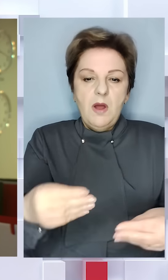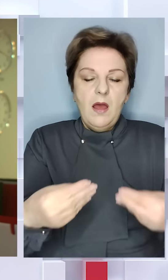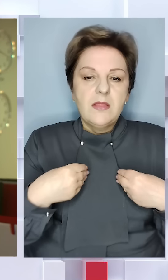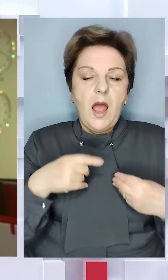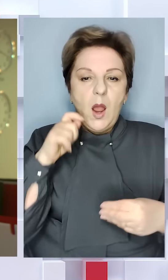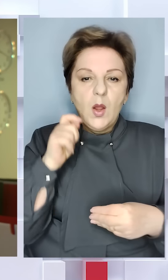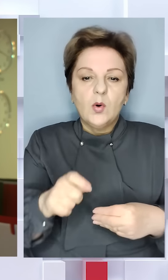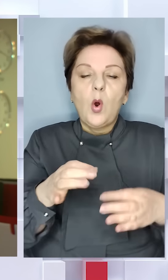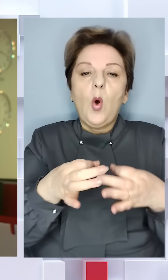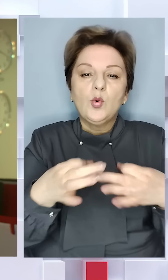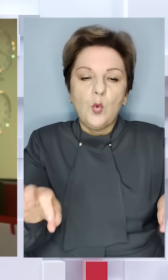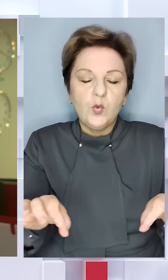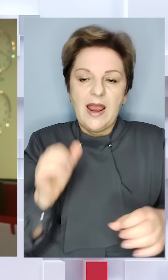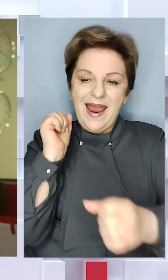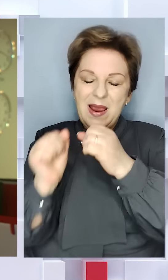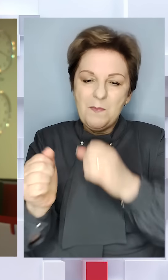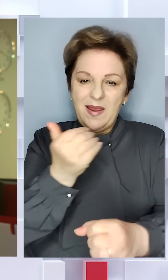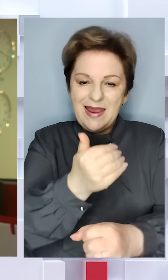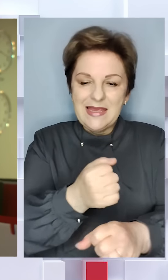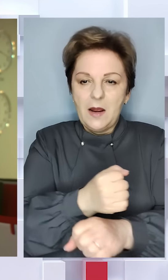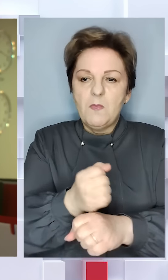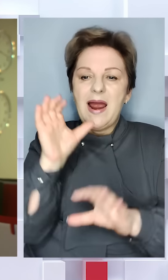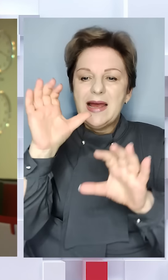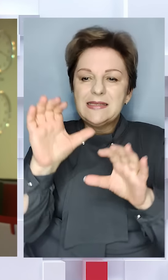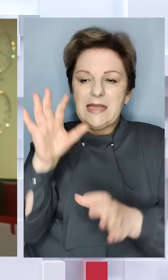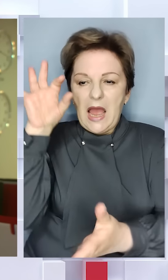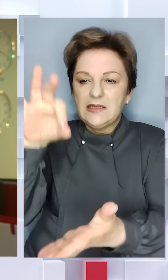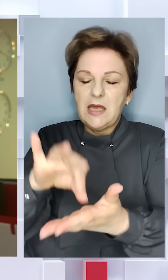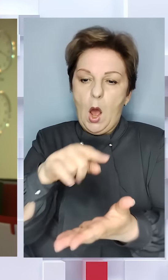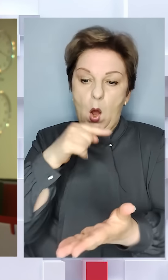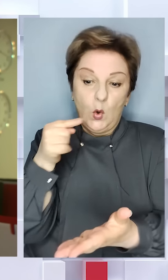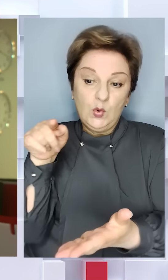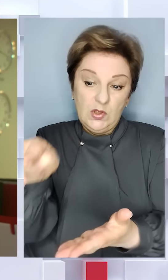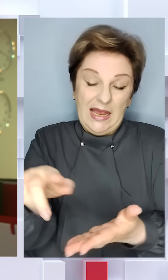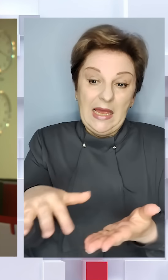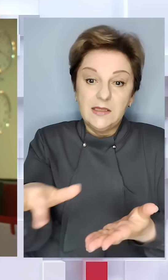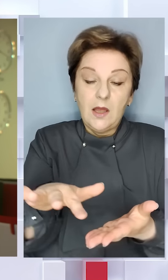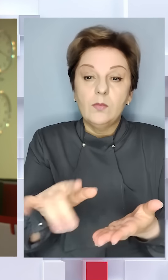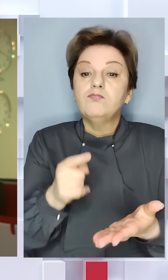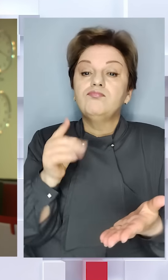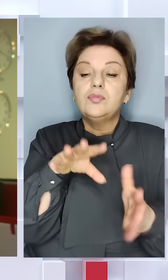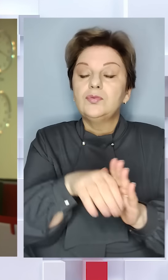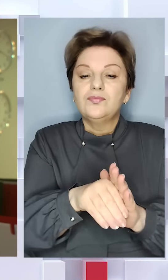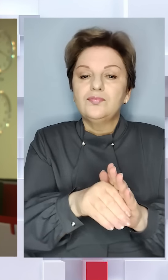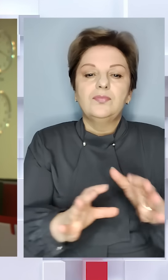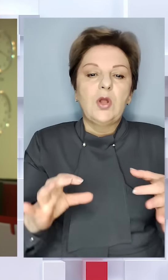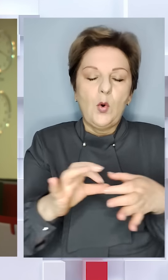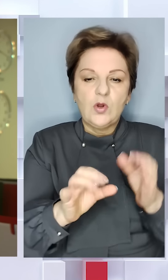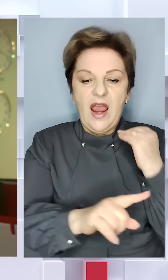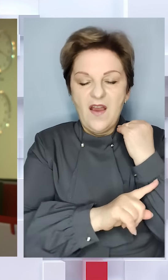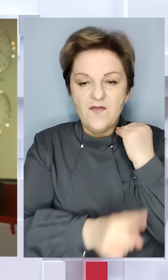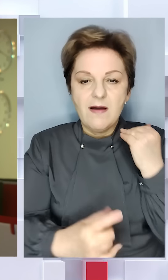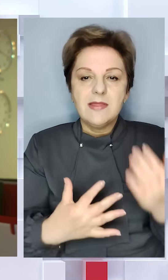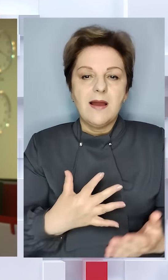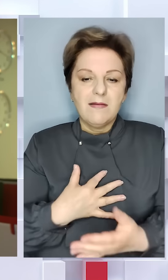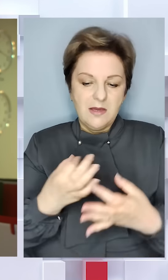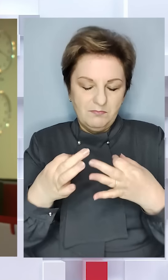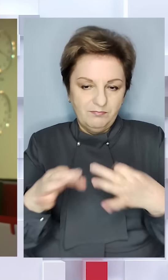Україні дозвіл бити їхньою зброєю по законних цілях на російській території. Щодо до цього переліку долучилися Фінляндія і